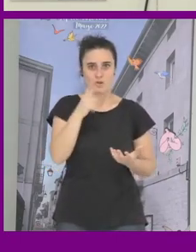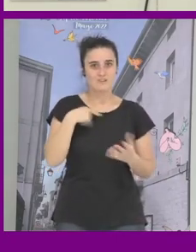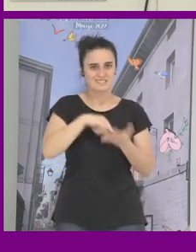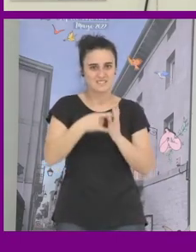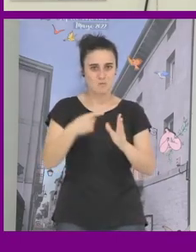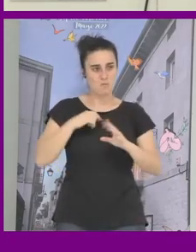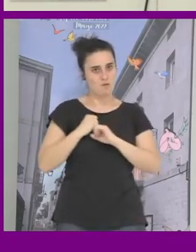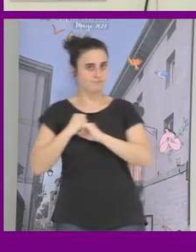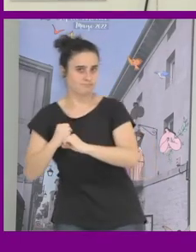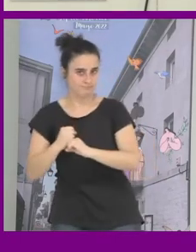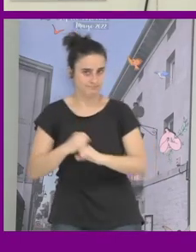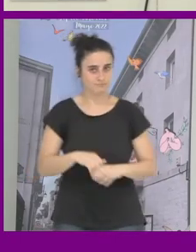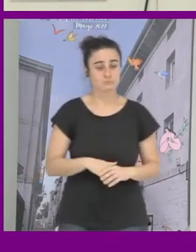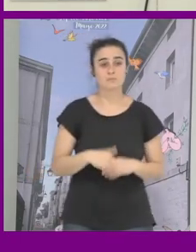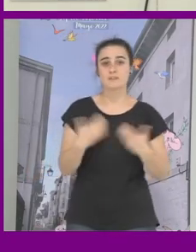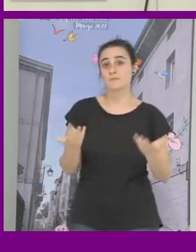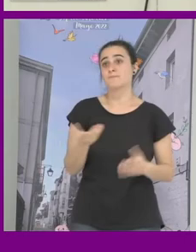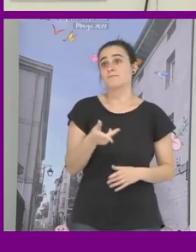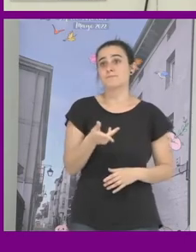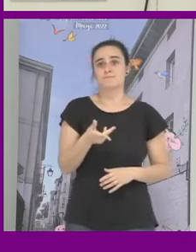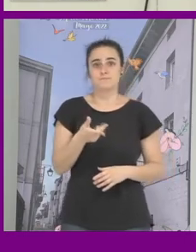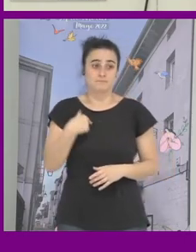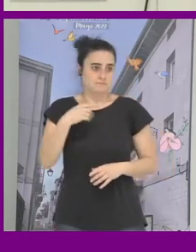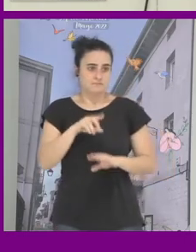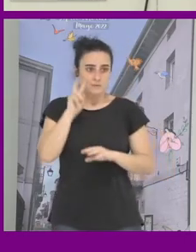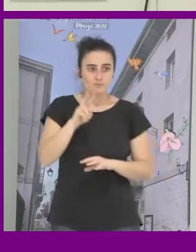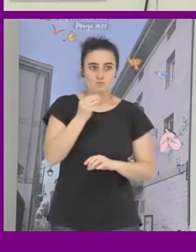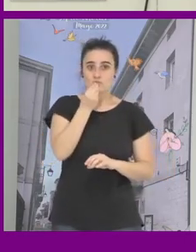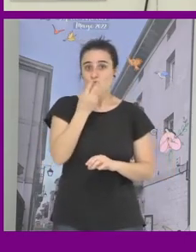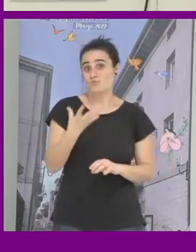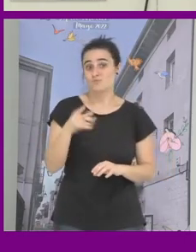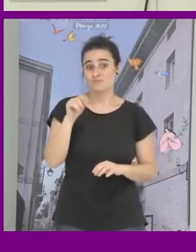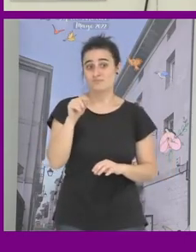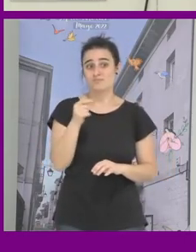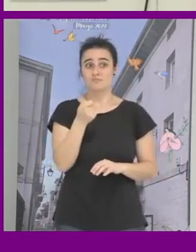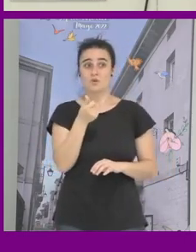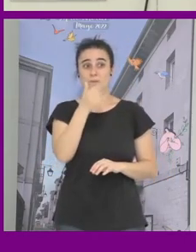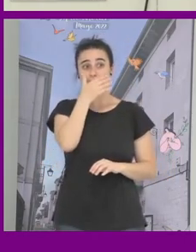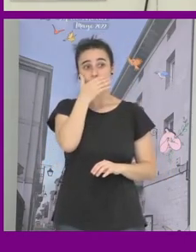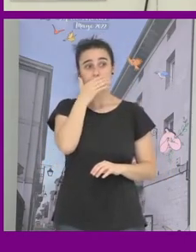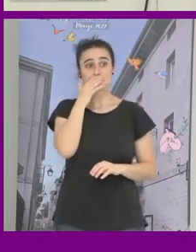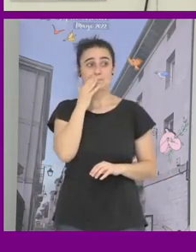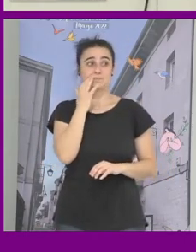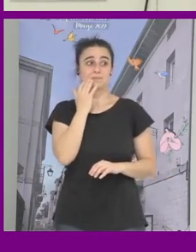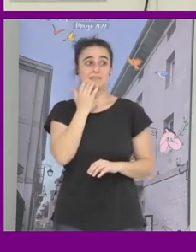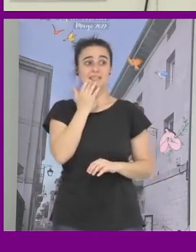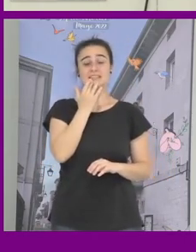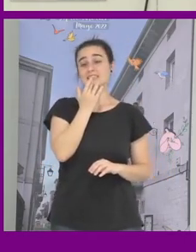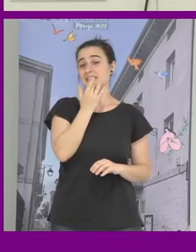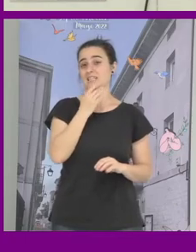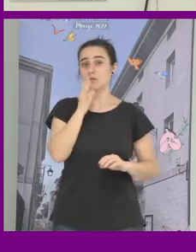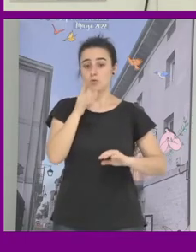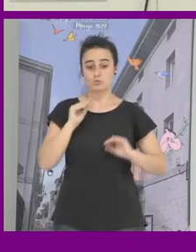naukalako. Bai, orduan, bueno, oso unkigarria egin zait hori, ba, berak bere